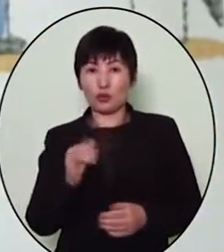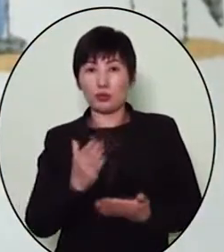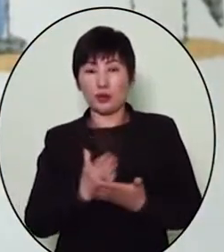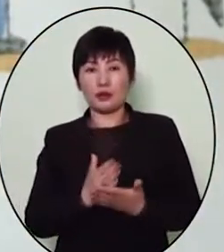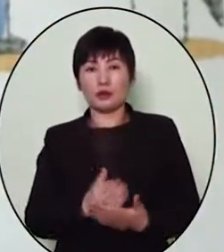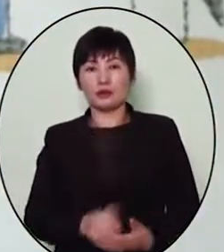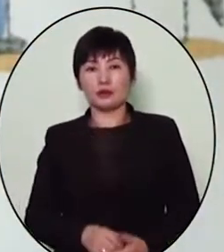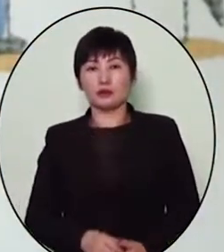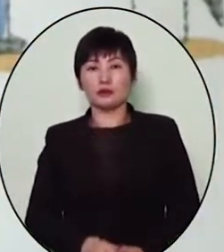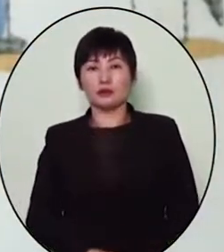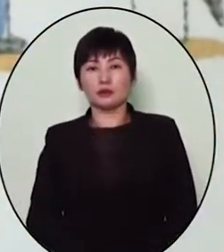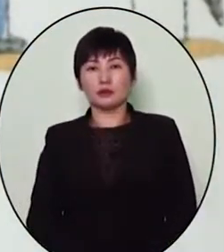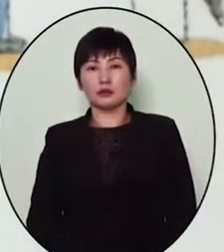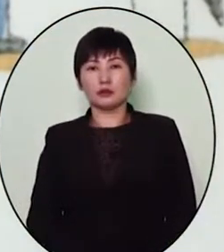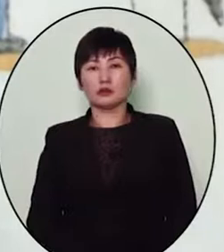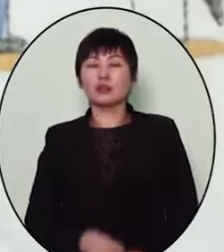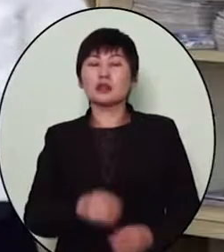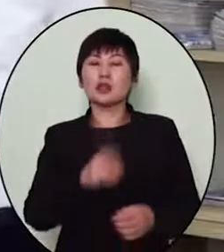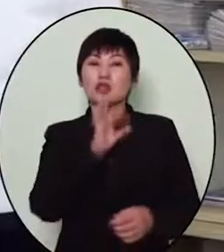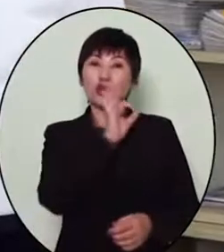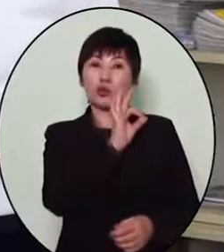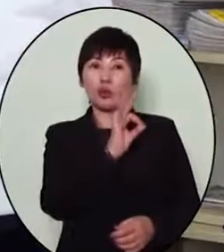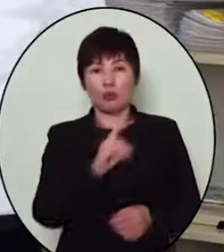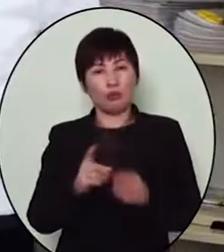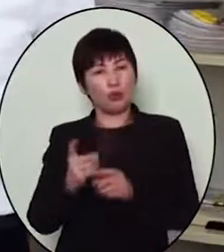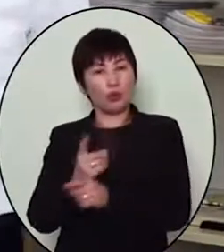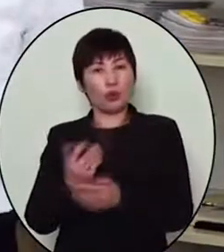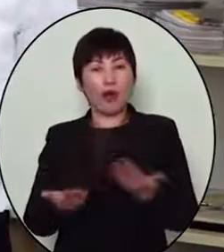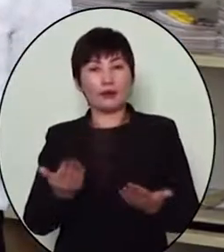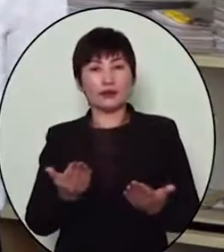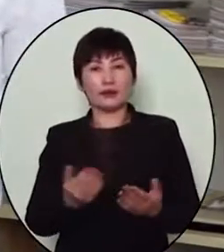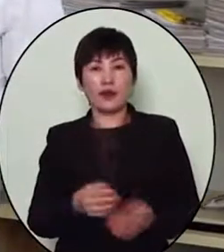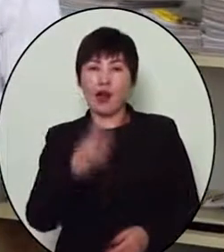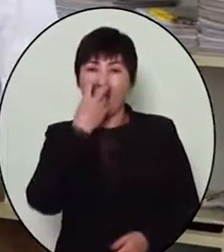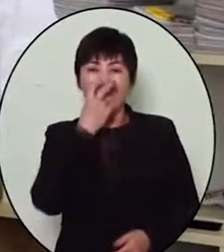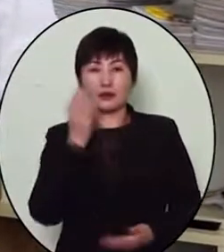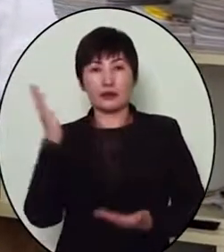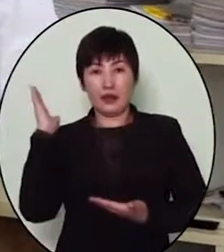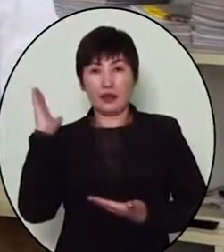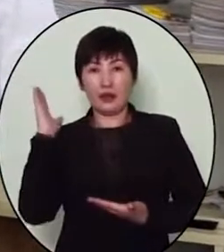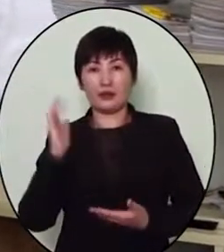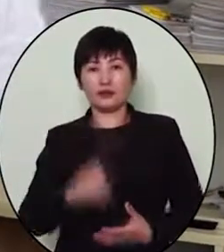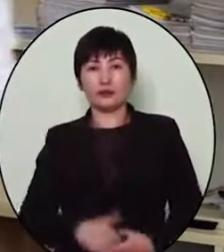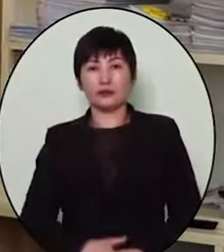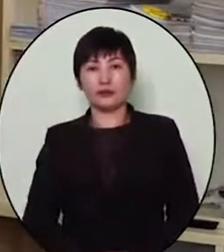байна. Тэгвэл ингэж суух нь зөв үү? Бүгдээрээ ажиглая.